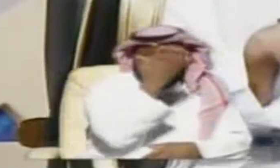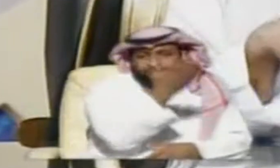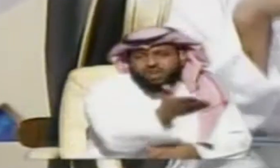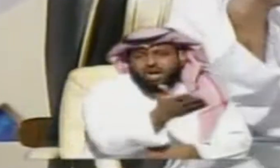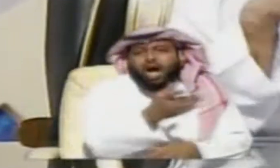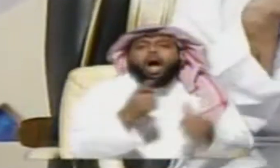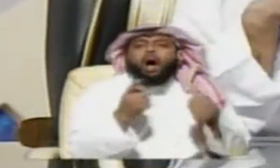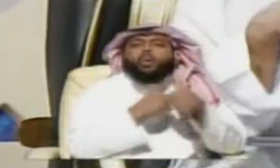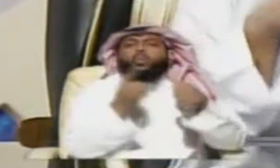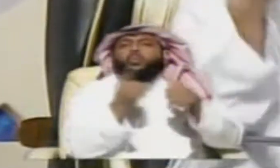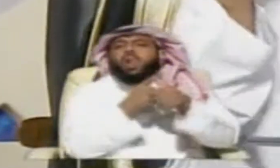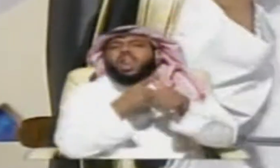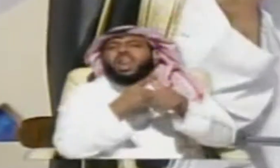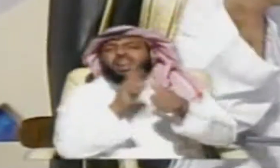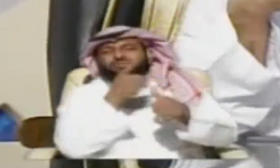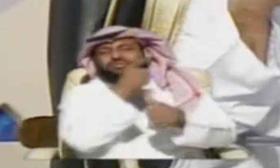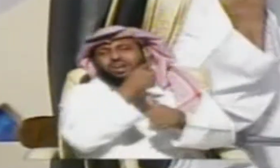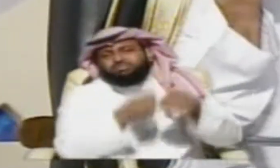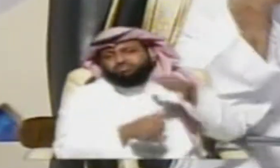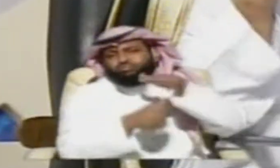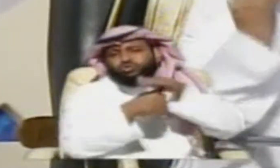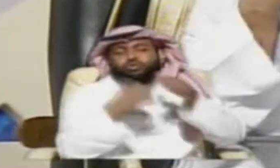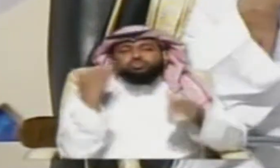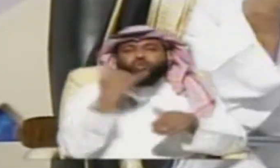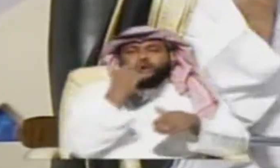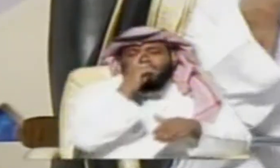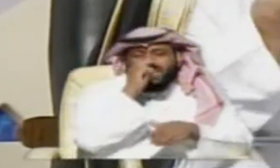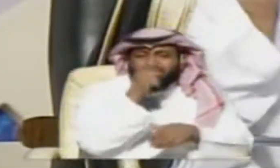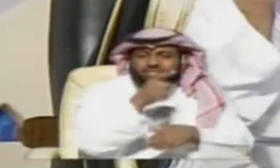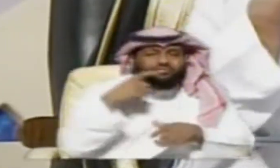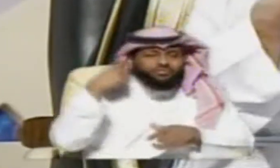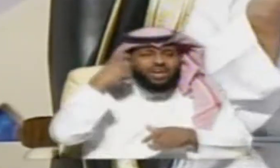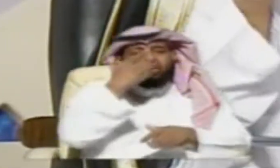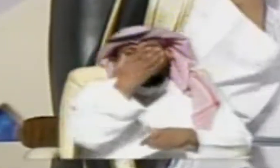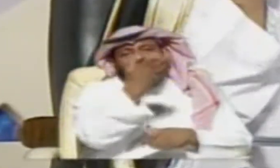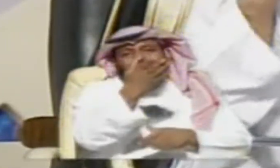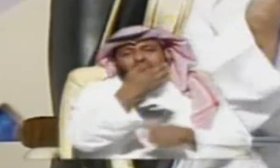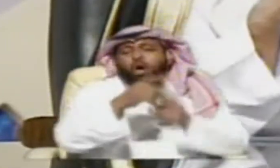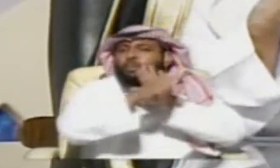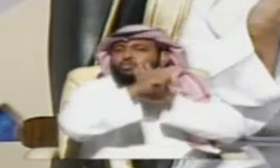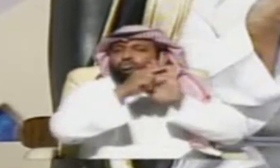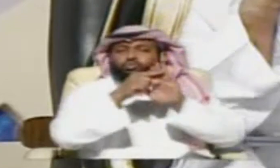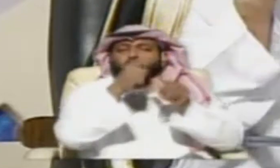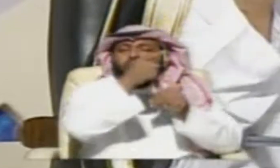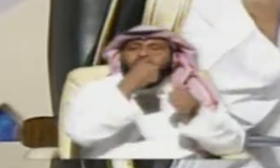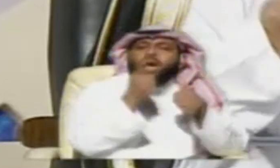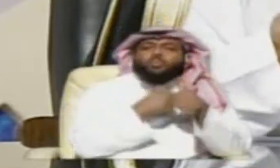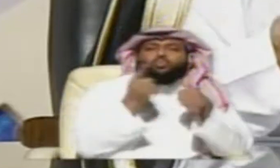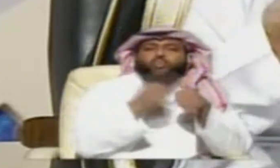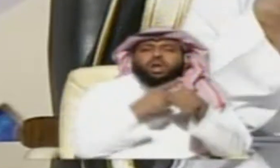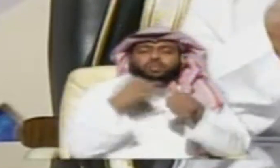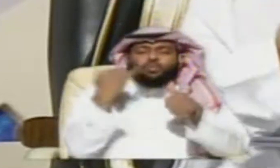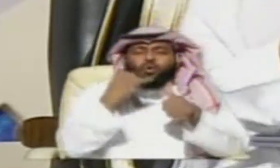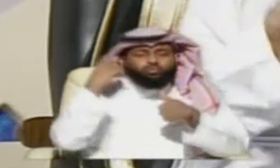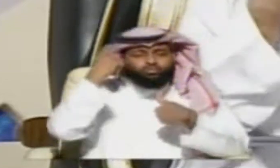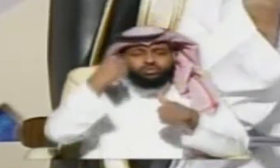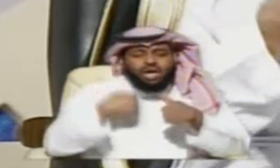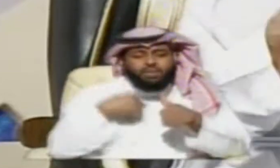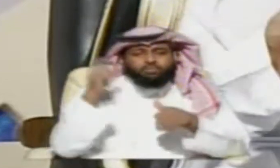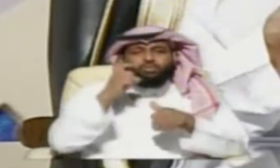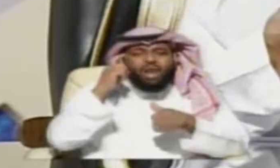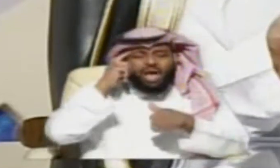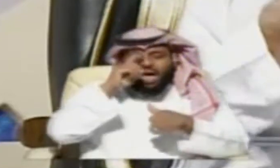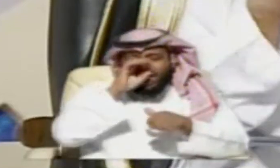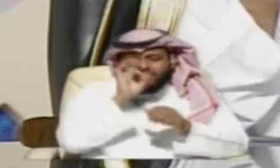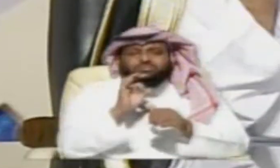الجرح الأول والأهم التي لا تزال هي القضية الأولى التي يجب أن تشغل كل مسلم حتى يتحرر